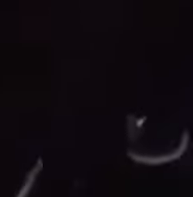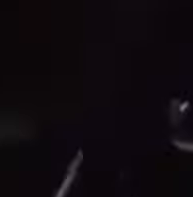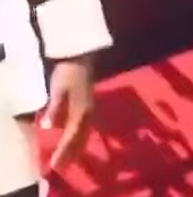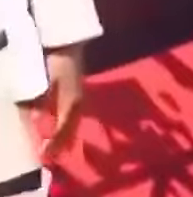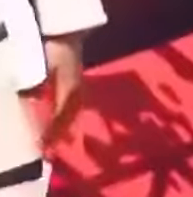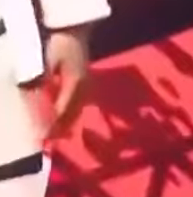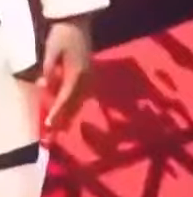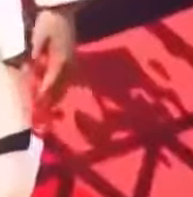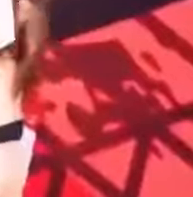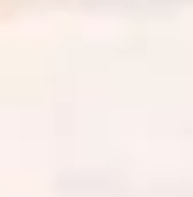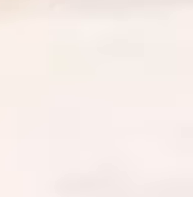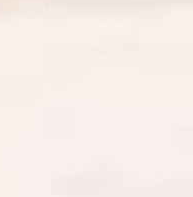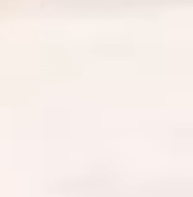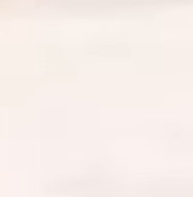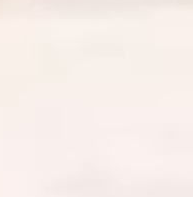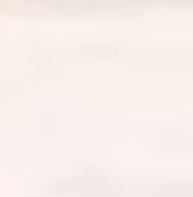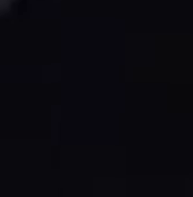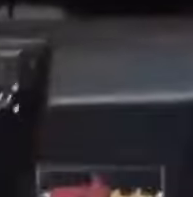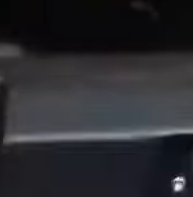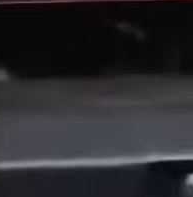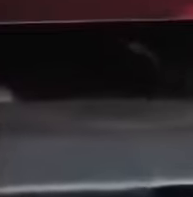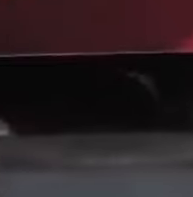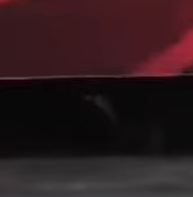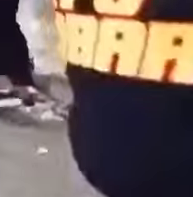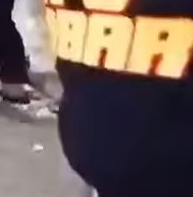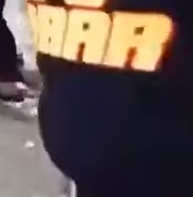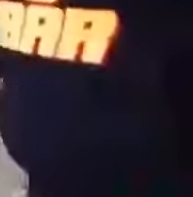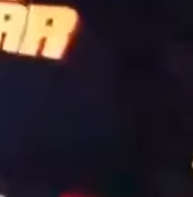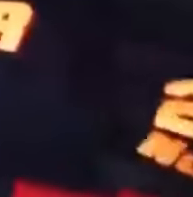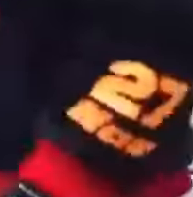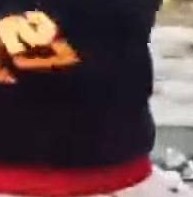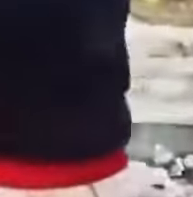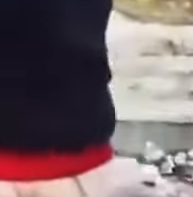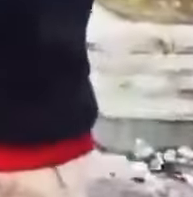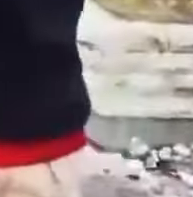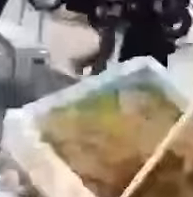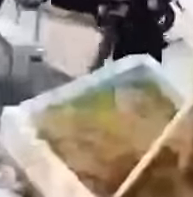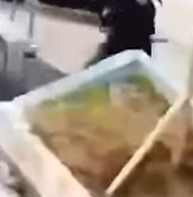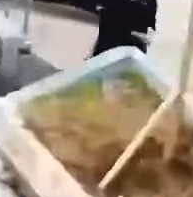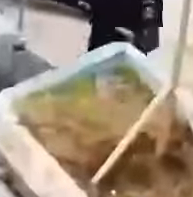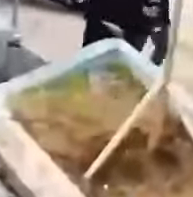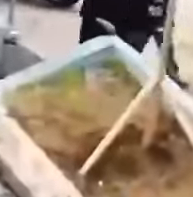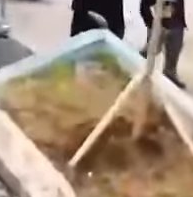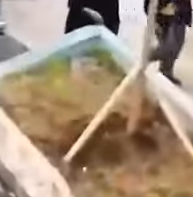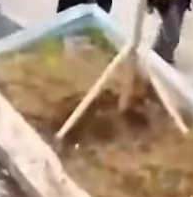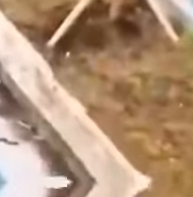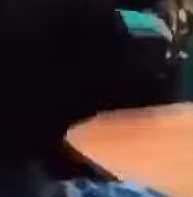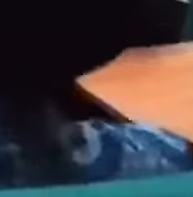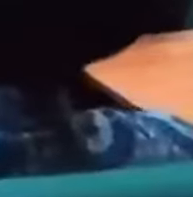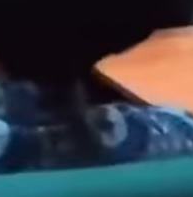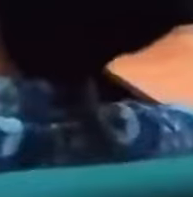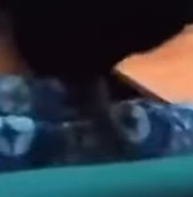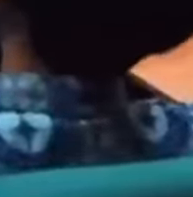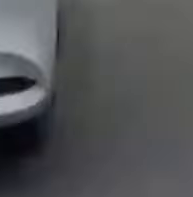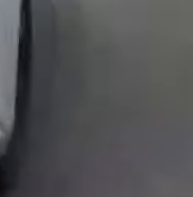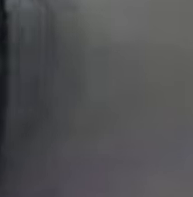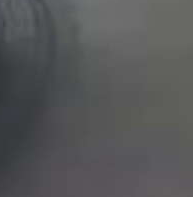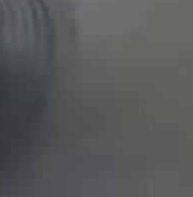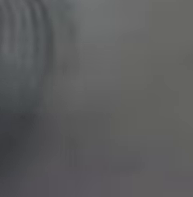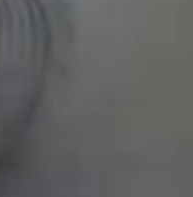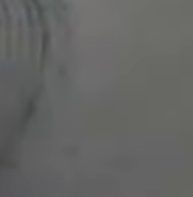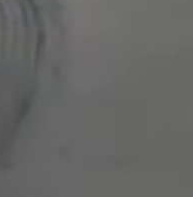November 2024. Touring Demokrasi merupakan sebuah acara yang diselenggarakan oleh Komisi Pemilihan